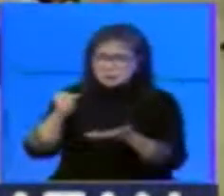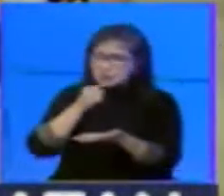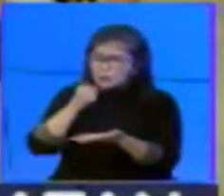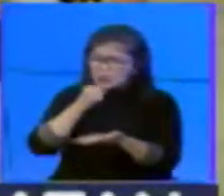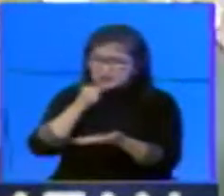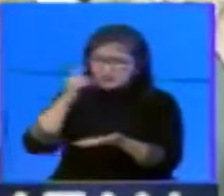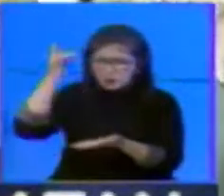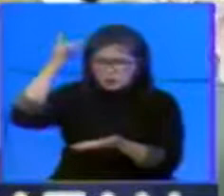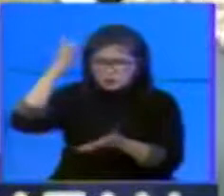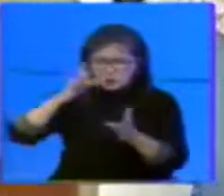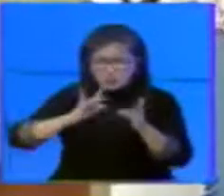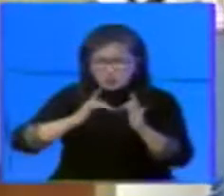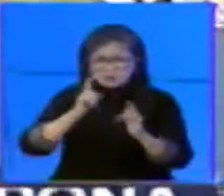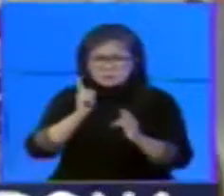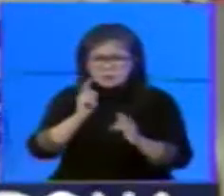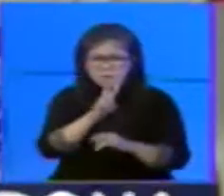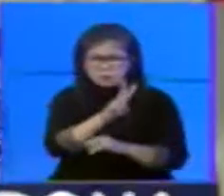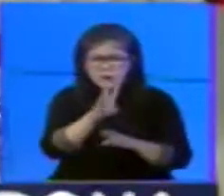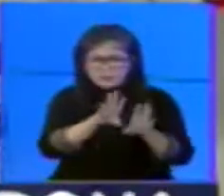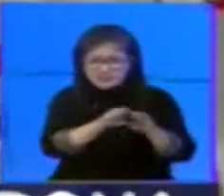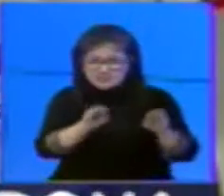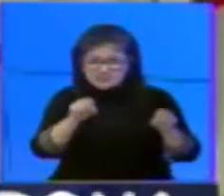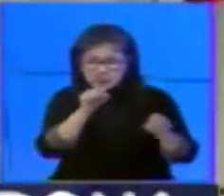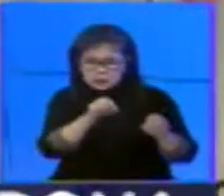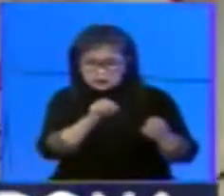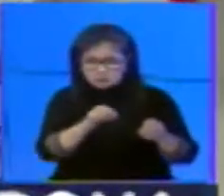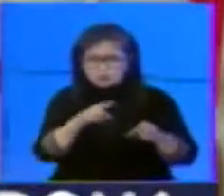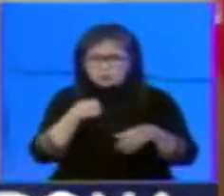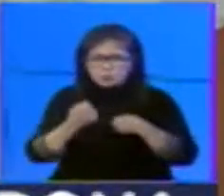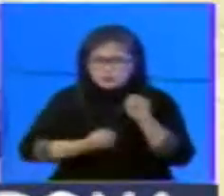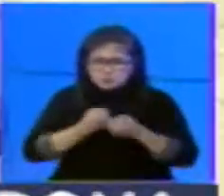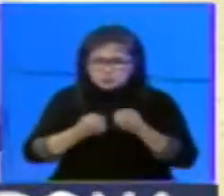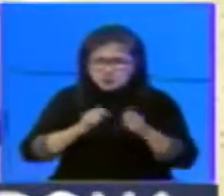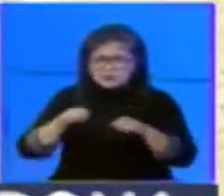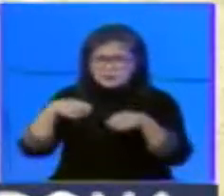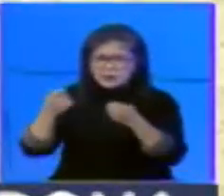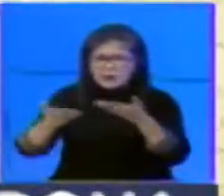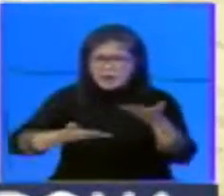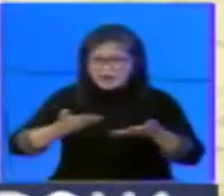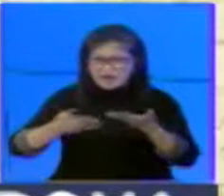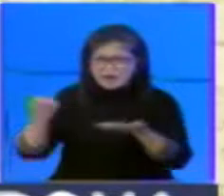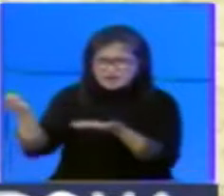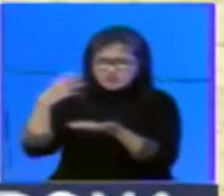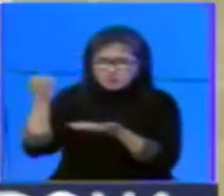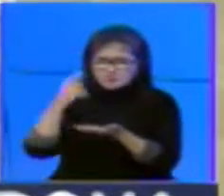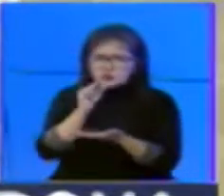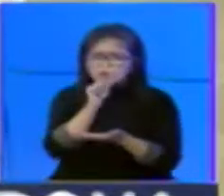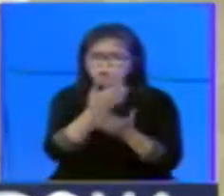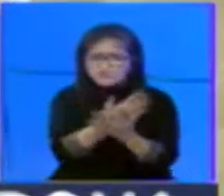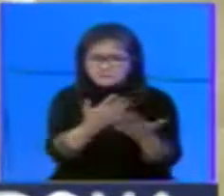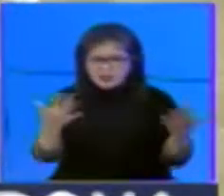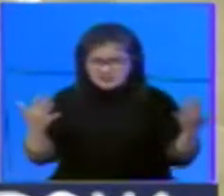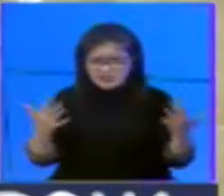online. Ini lantaran dua profesi tersebut sedang berjibaku memberikan pelayanan informasi dan kebutuhan masyarakat di tengah merebaknya